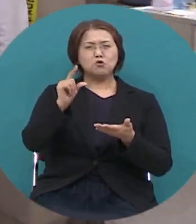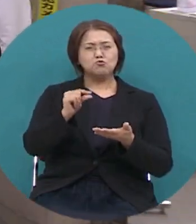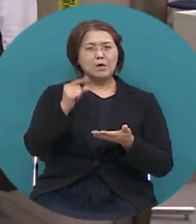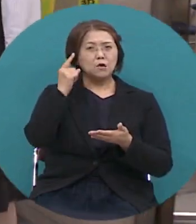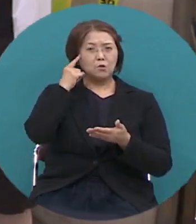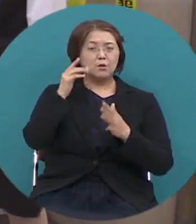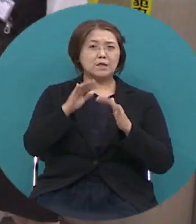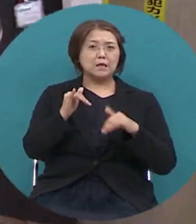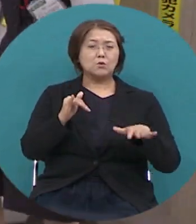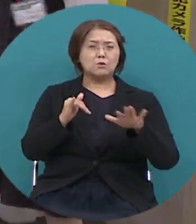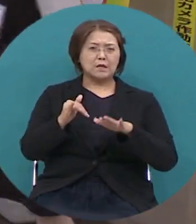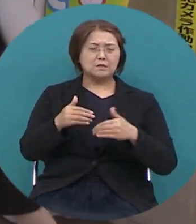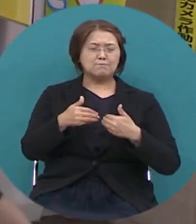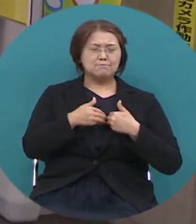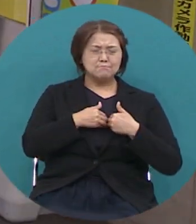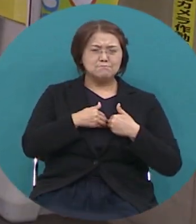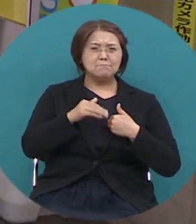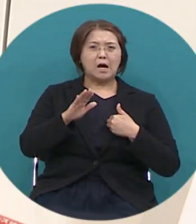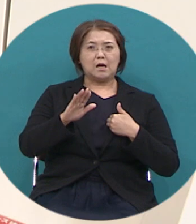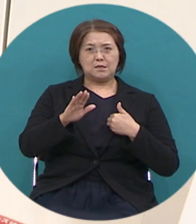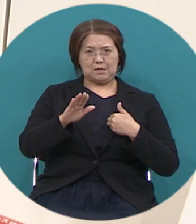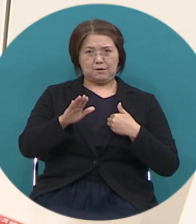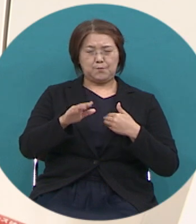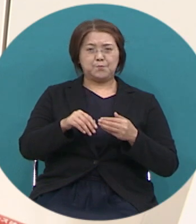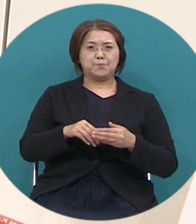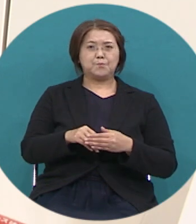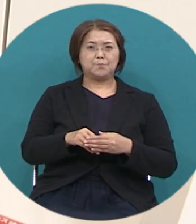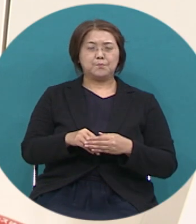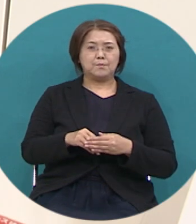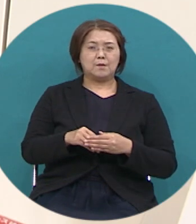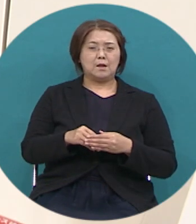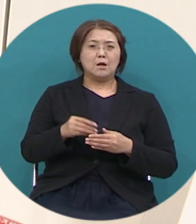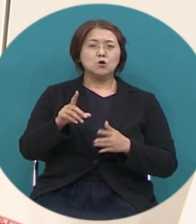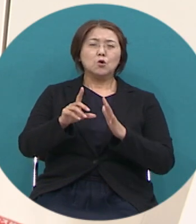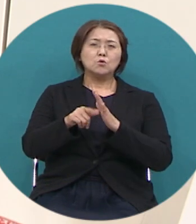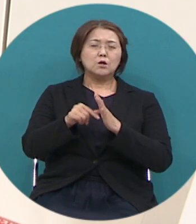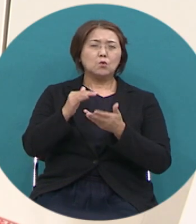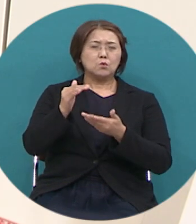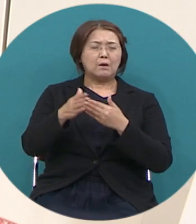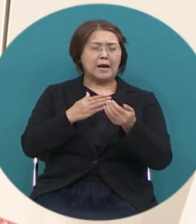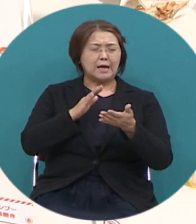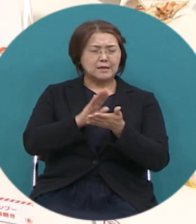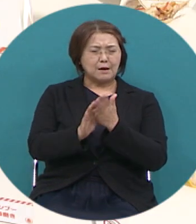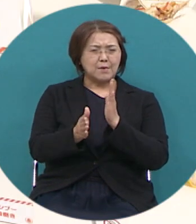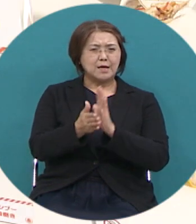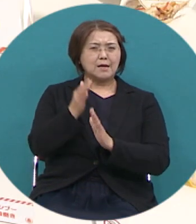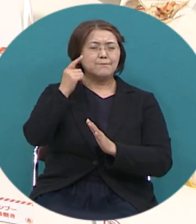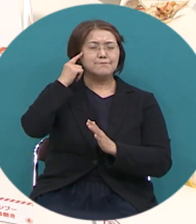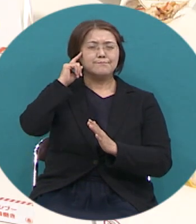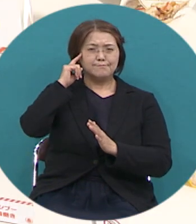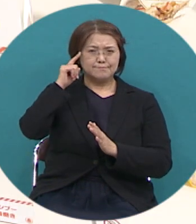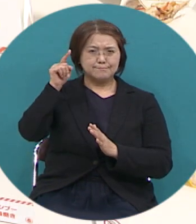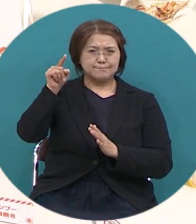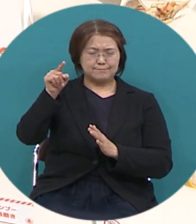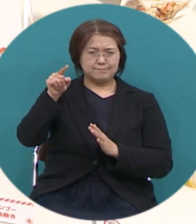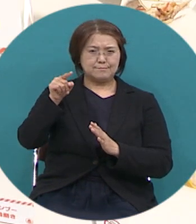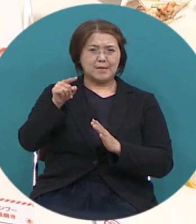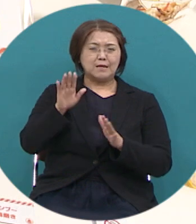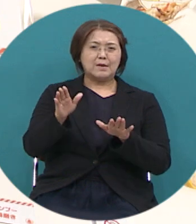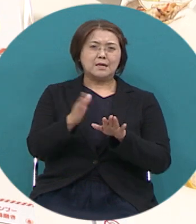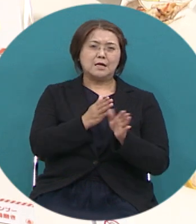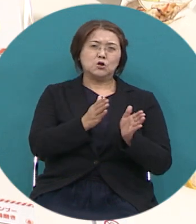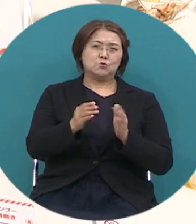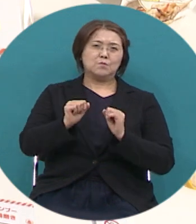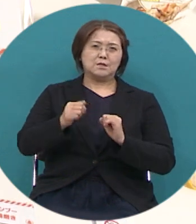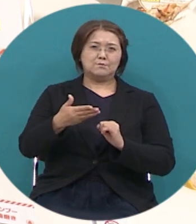民に大きな衝撃を与えました。あの日のことをもう一度思い出し、今のうちから備えておきましょう。